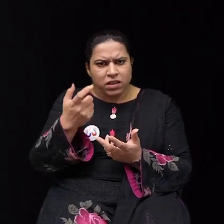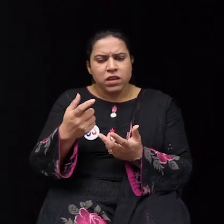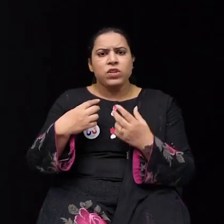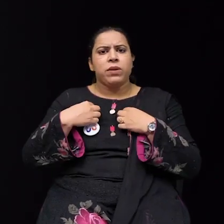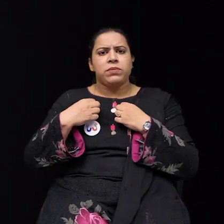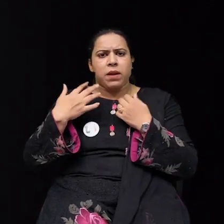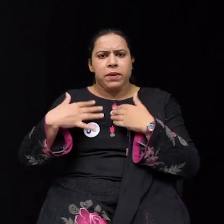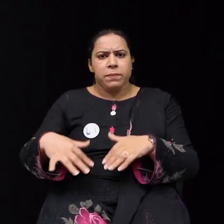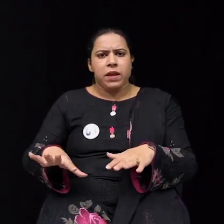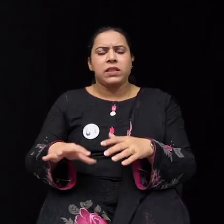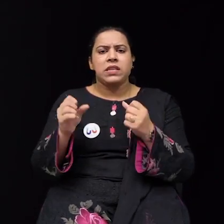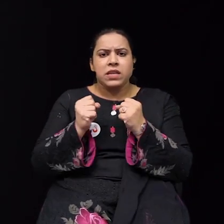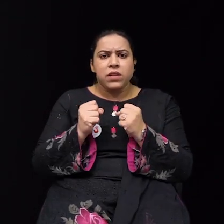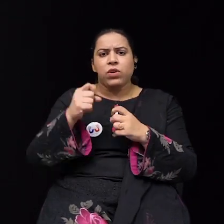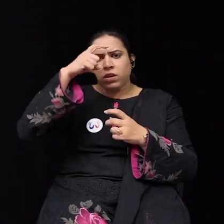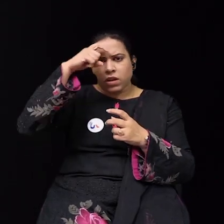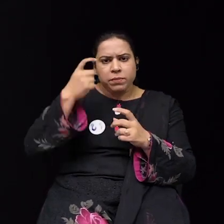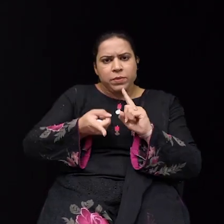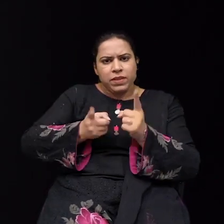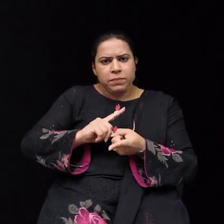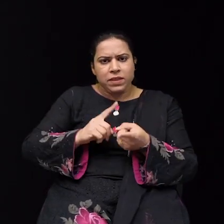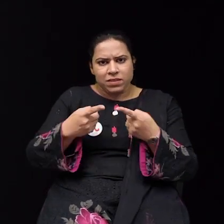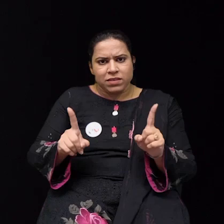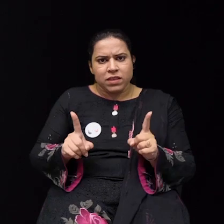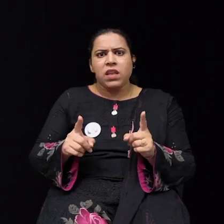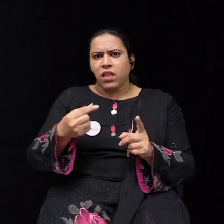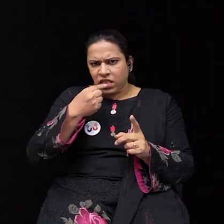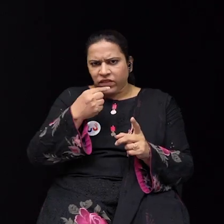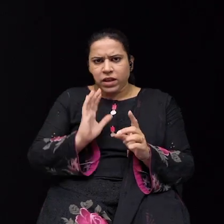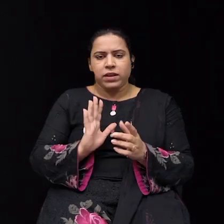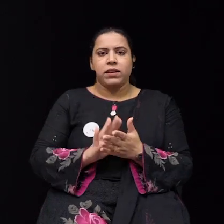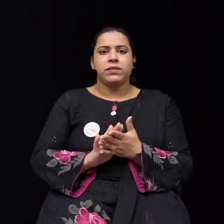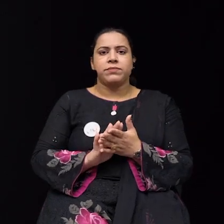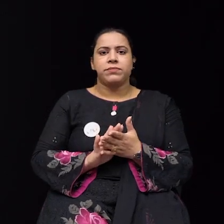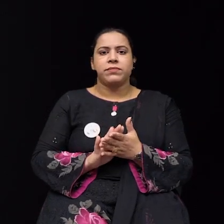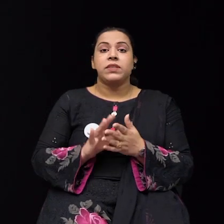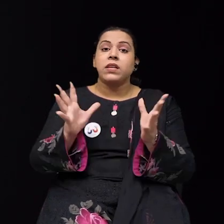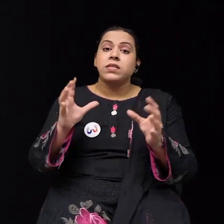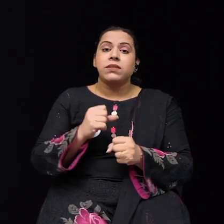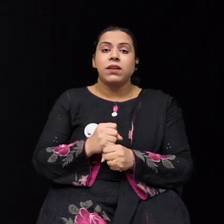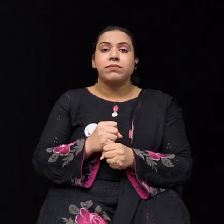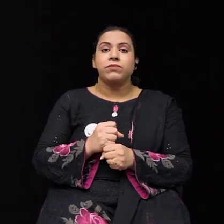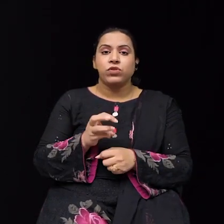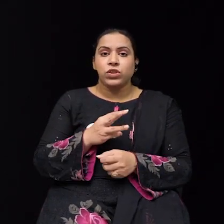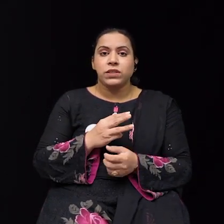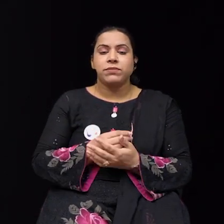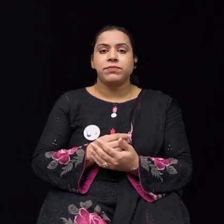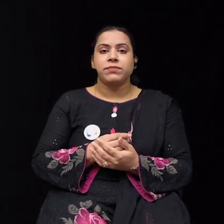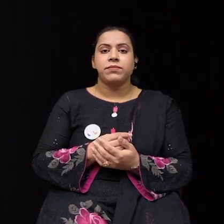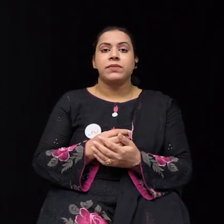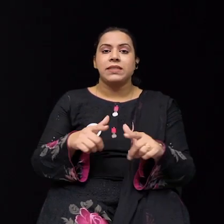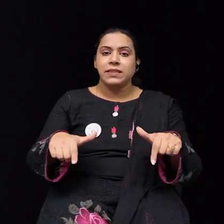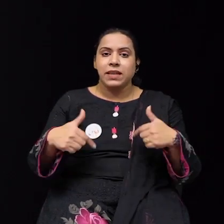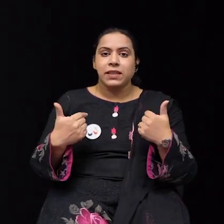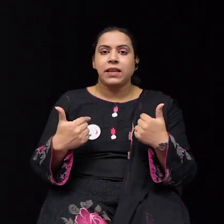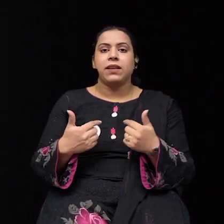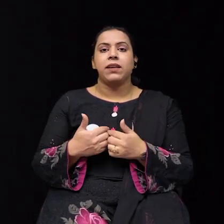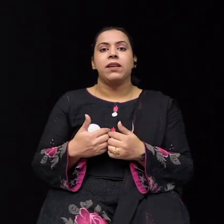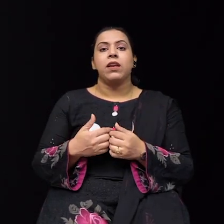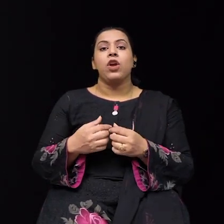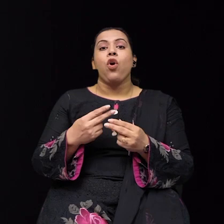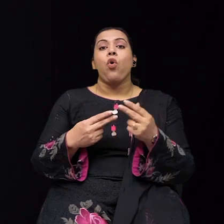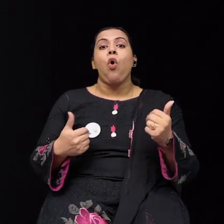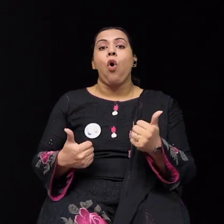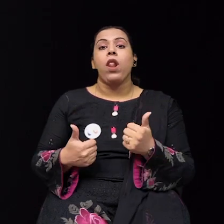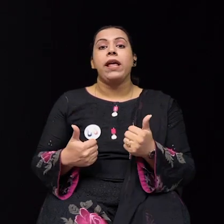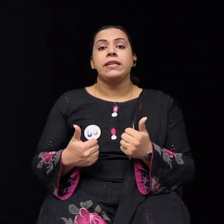ये कपड़े जो हम पहनते हैं सर्दियों गर्मियों में तब्दील हो जाते हैं, क्या ये कोई दवाई है? ये सारी वो चीज़ें हैं जिससे हम अपनी ज़िंदगी का